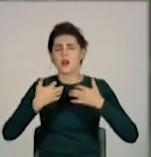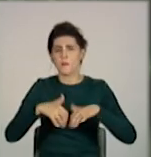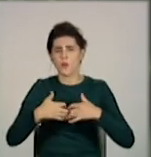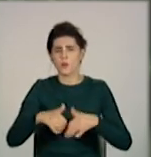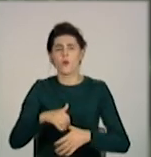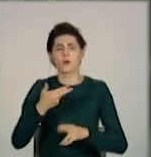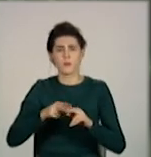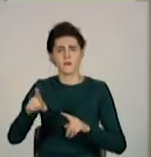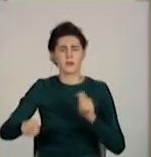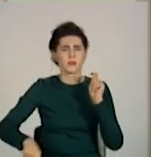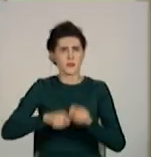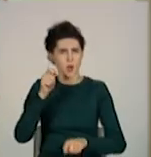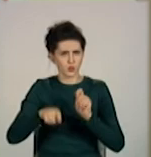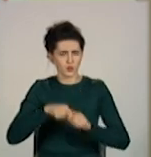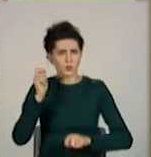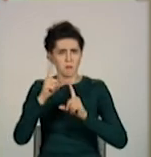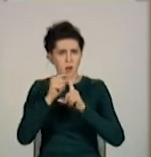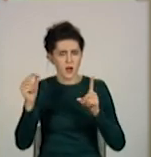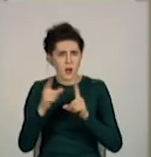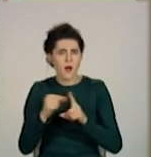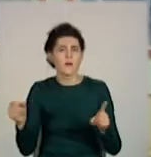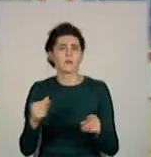через порушення правил дорожнього руху. Прилад показав